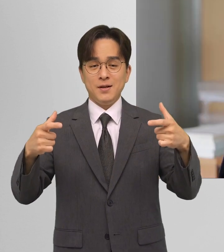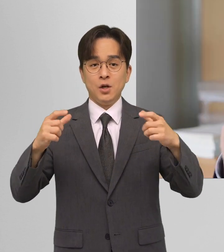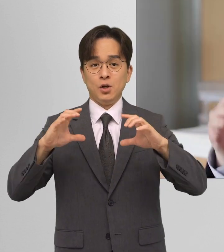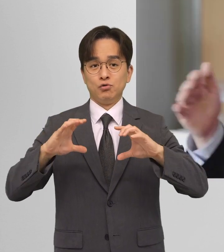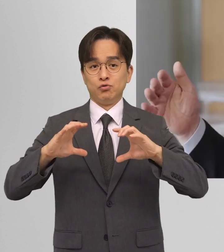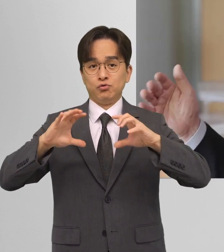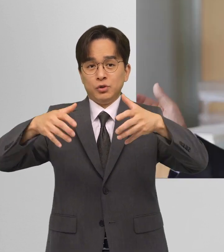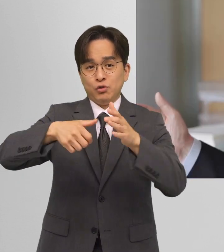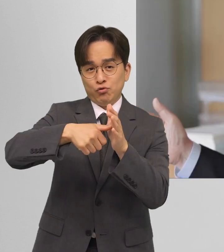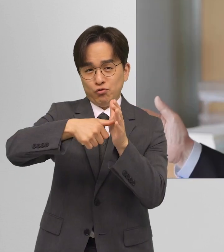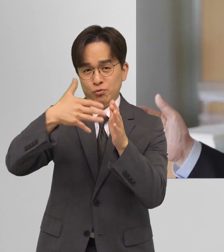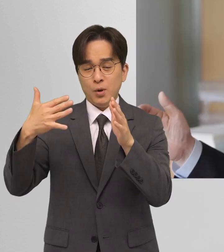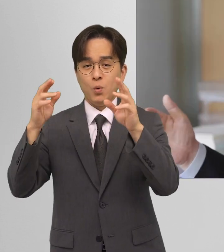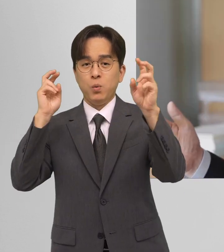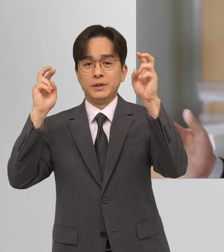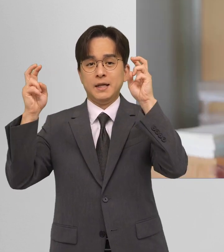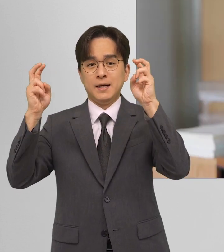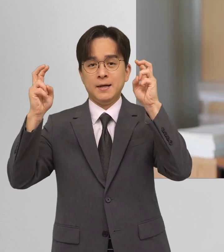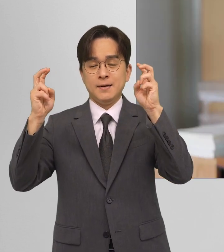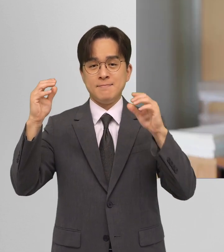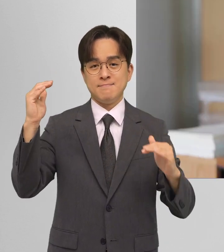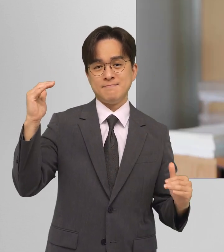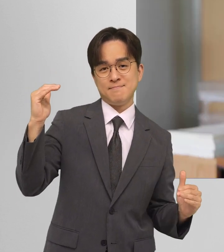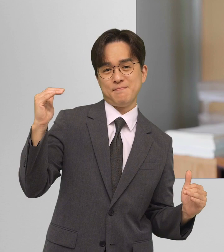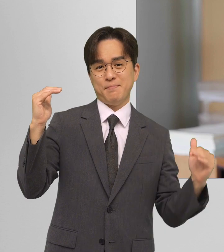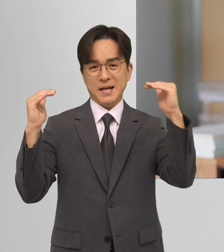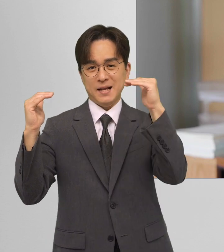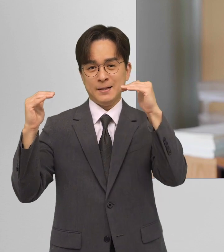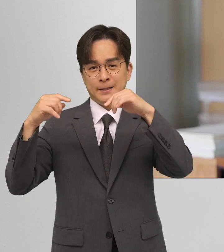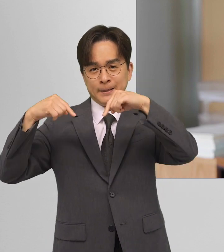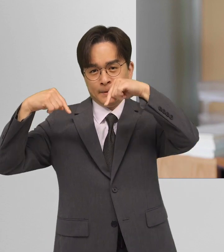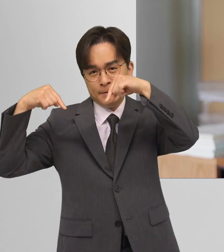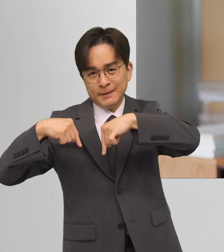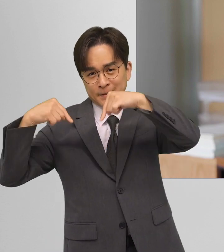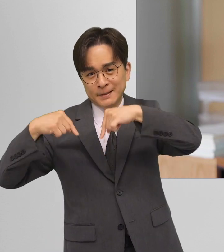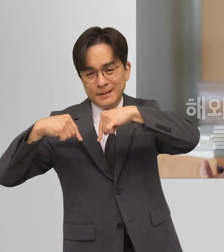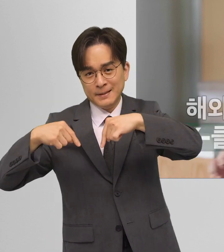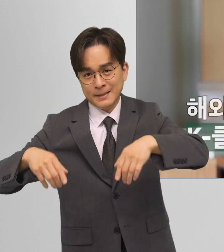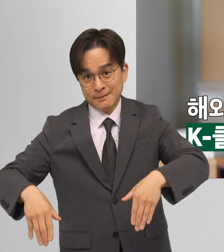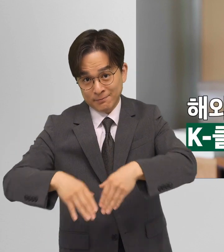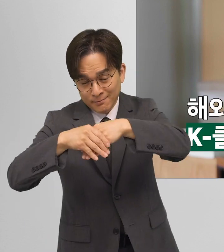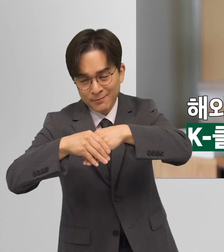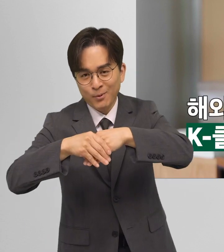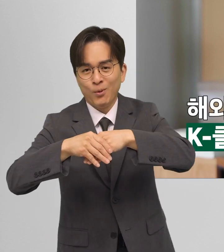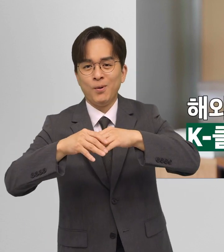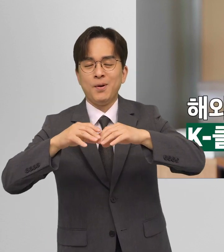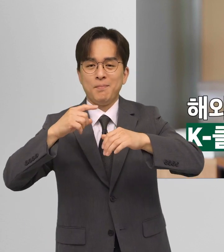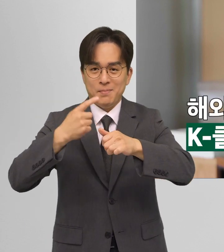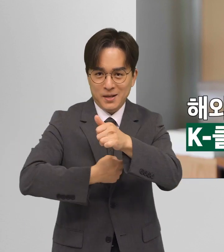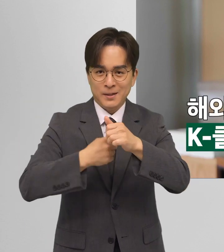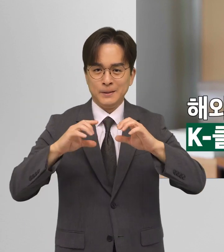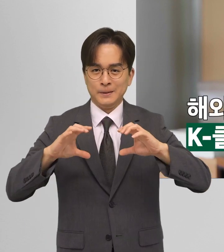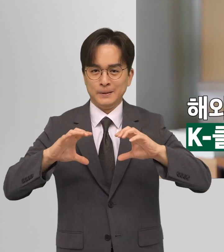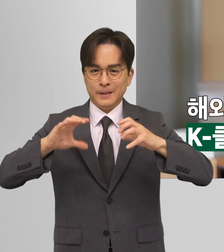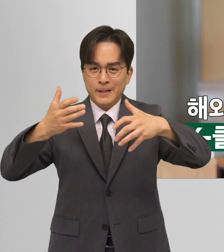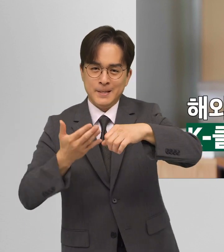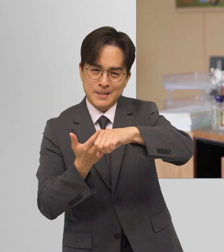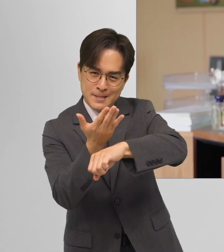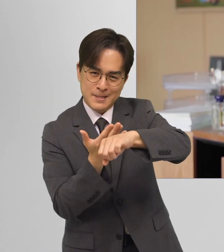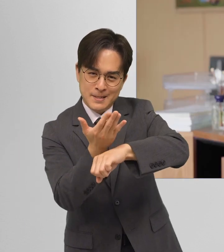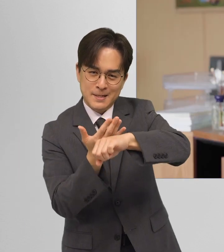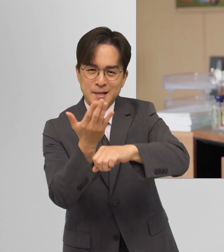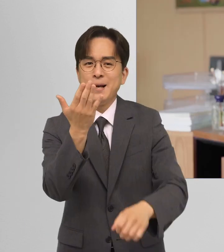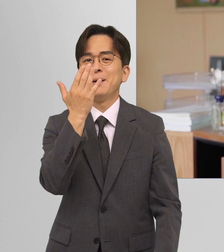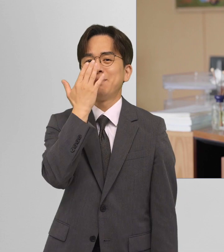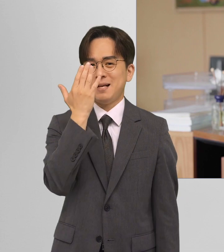지금 해외에 있는 큰 기획사들과 같이 어깨를 나란히 하면서 서로 협업할 수 있는 수준이 된다라는 것이죠.